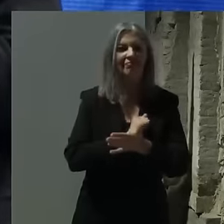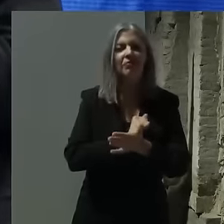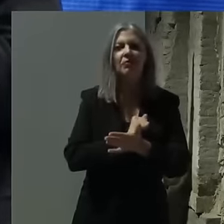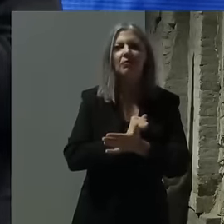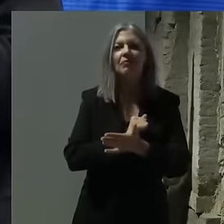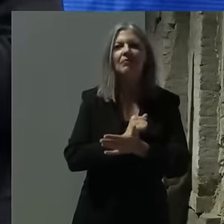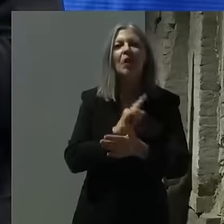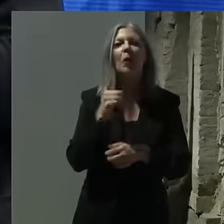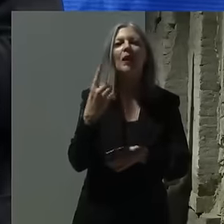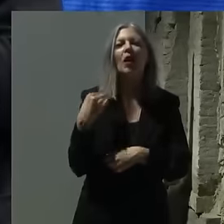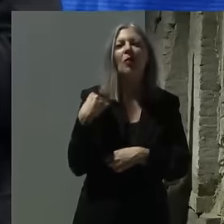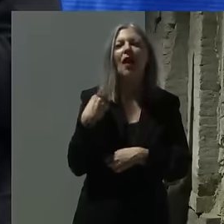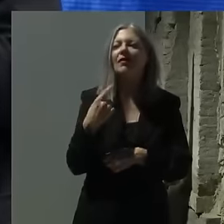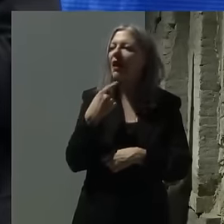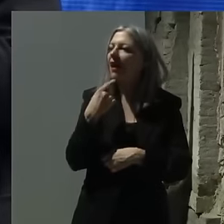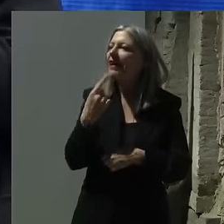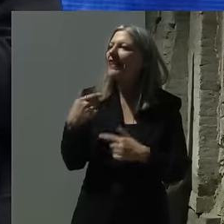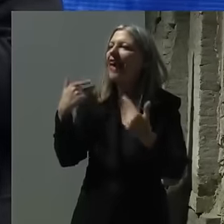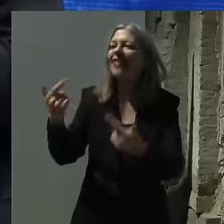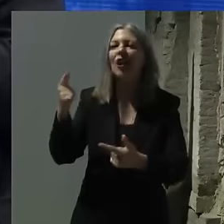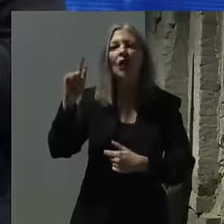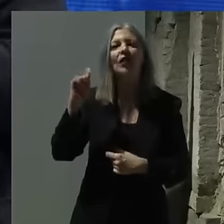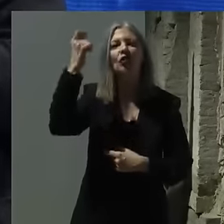questa vittoria. Naturalmente io